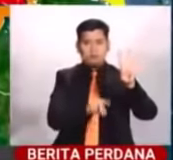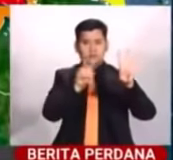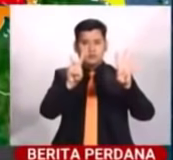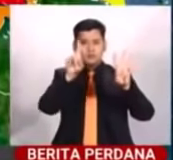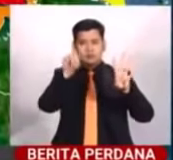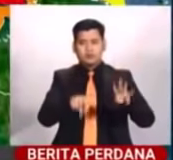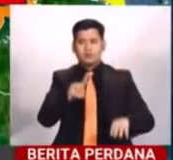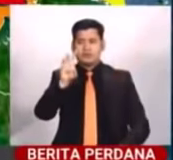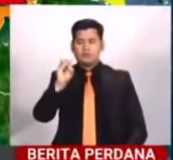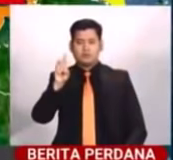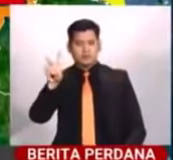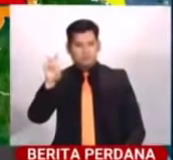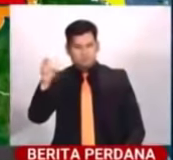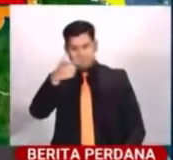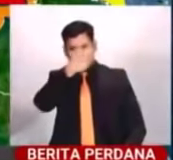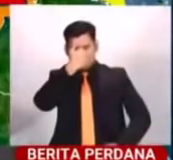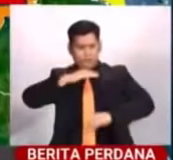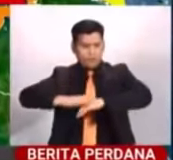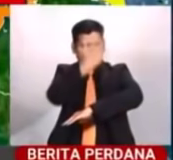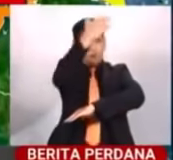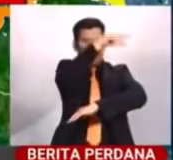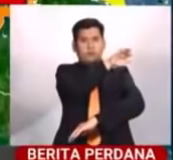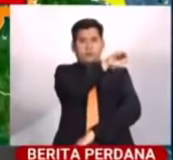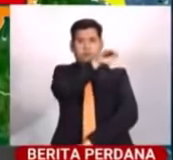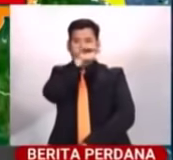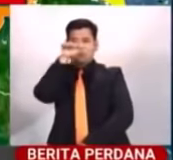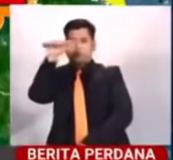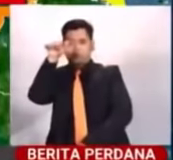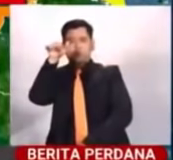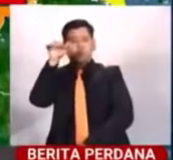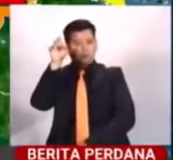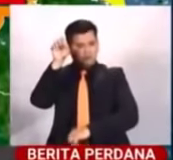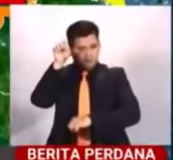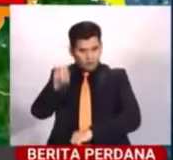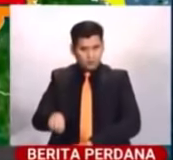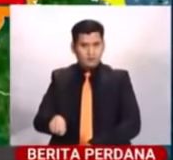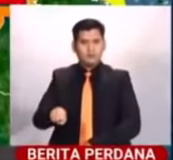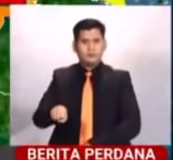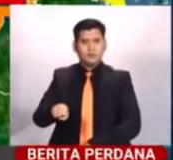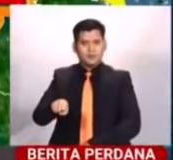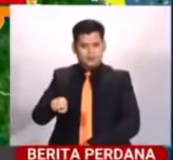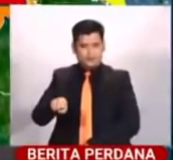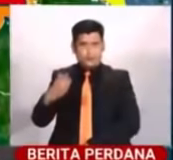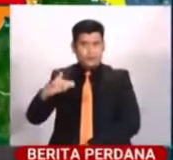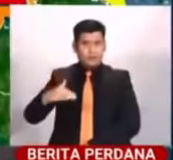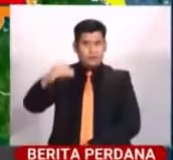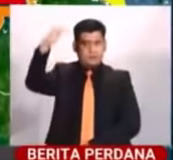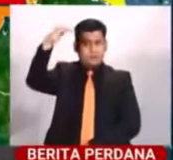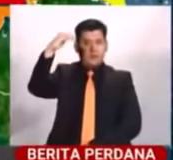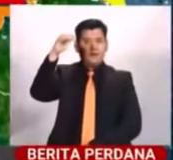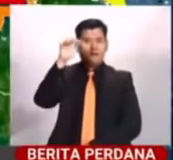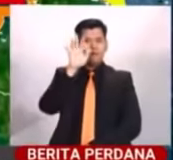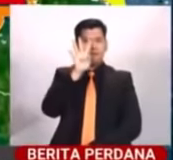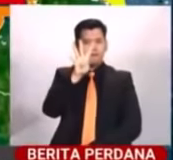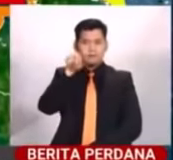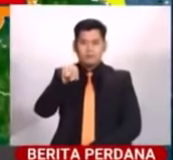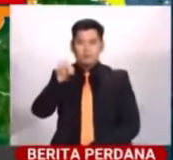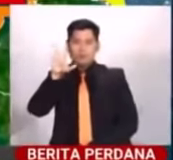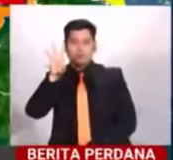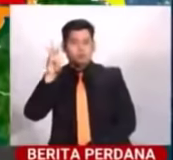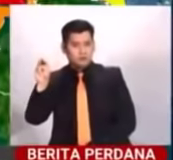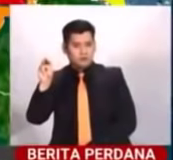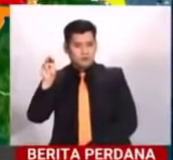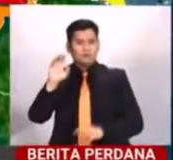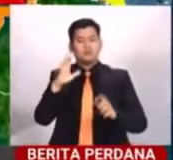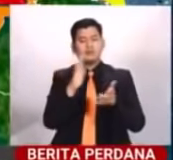2020 kerana ketinggian ombak yang boleh dicapai setakat ini boleh mencecah melebihi 4.5 meter melibatkan kategori